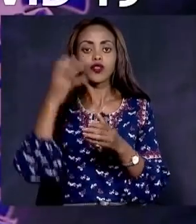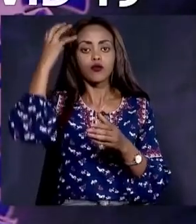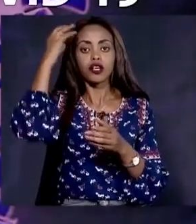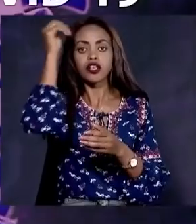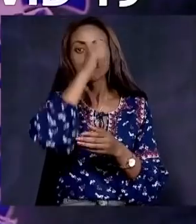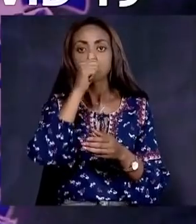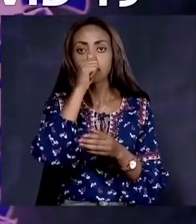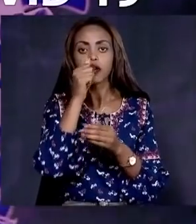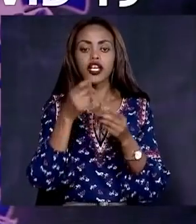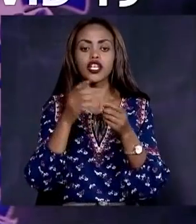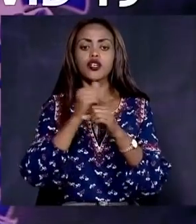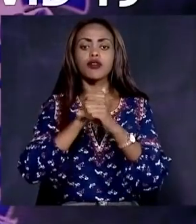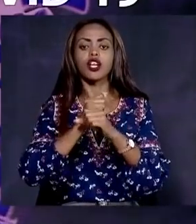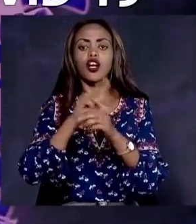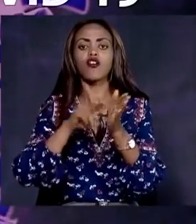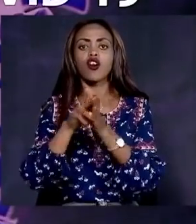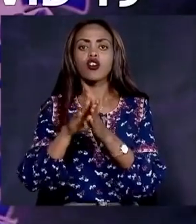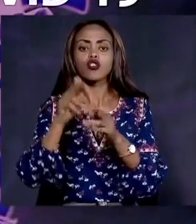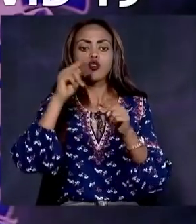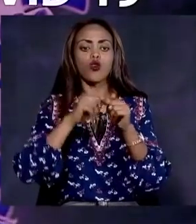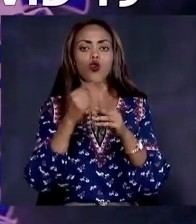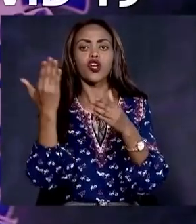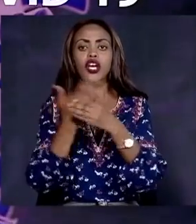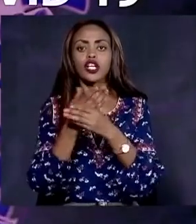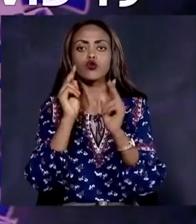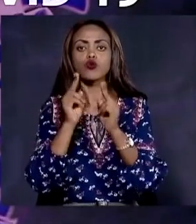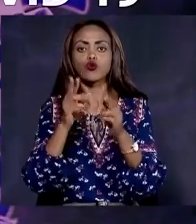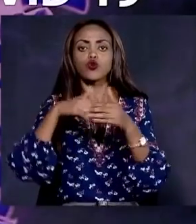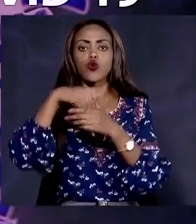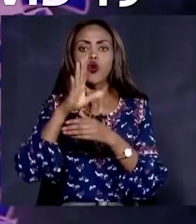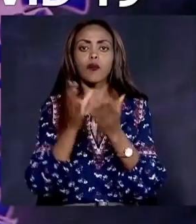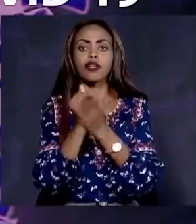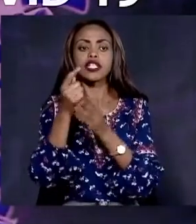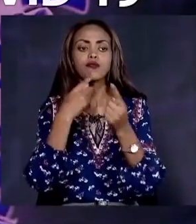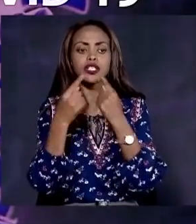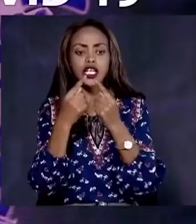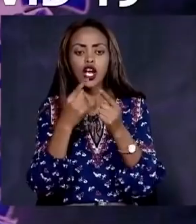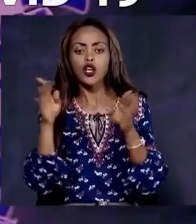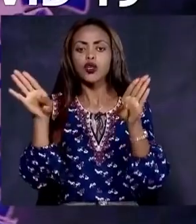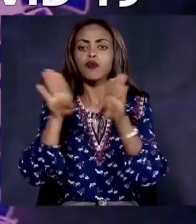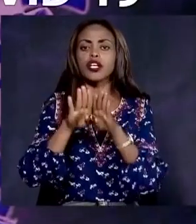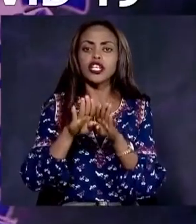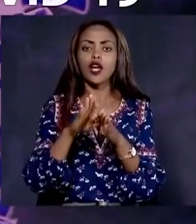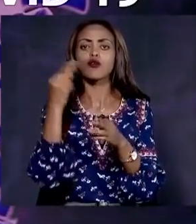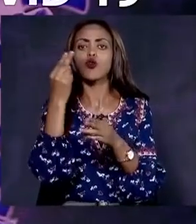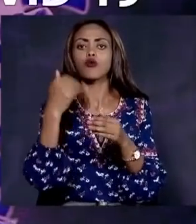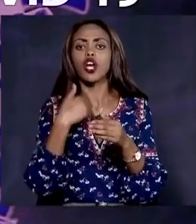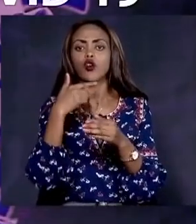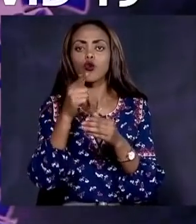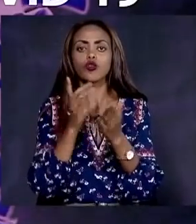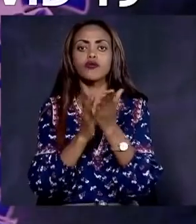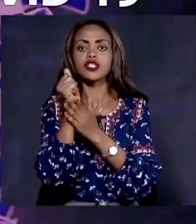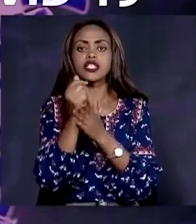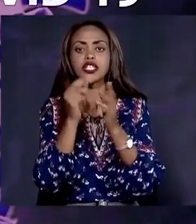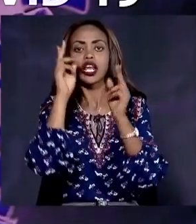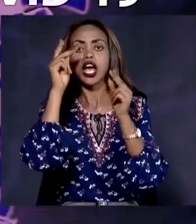መንግስቲ ኢትዮጵያ ንምክልኻል ቫይረስ ኮሮና ዝተነበሩ እገዳታት ኣዋጅ ህፁፅ እዋን መሰል ምዝራብ ንምግዳብ ይጥቀመሉ ኣሎ ክብል ንመሰል ሰባት ዝሕልቕ